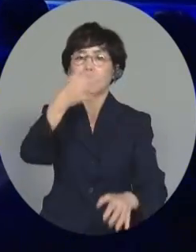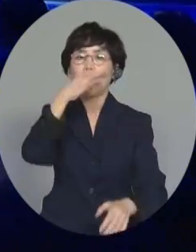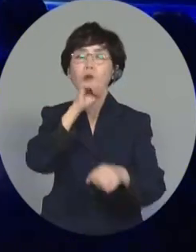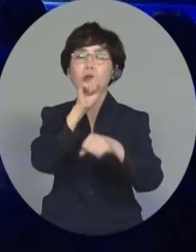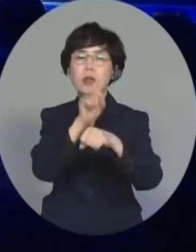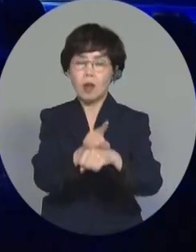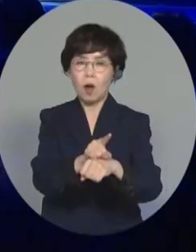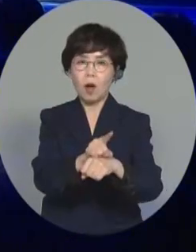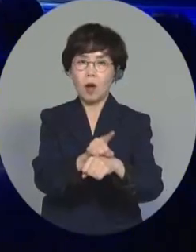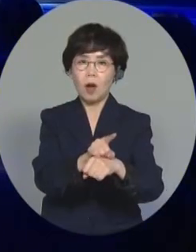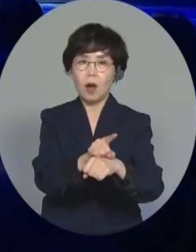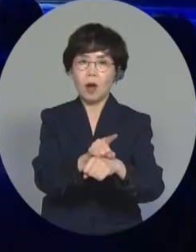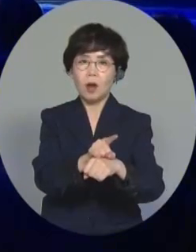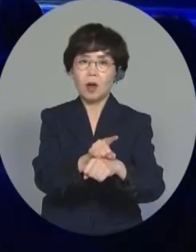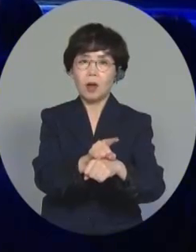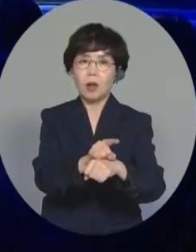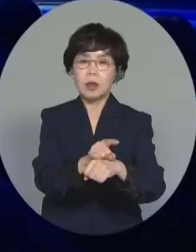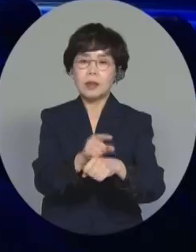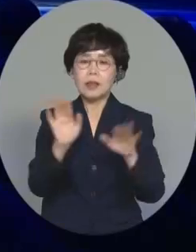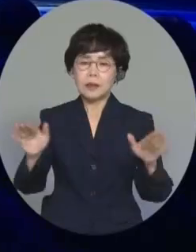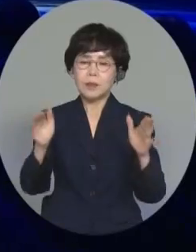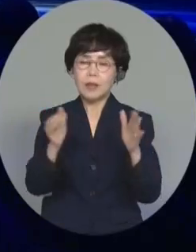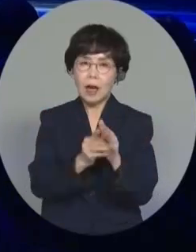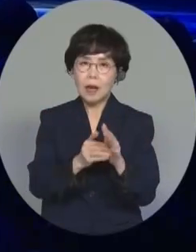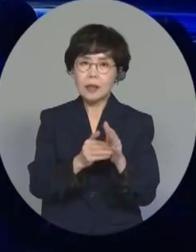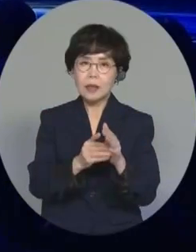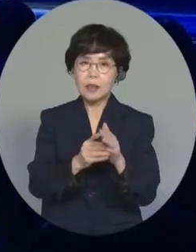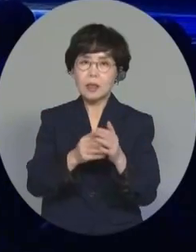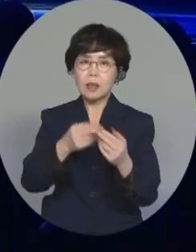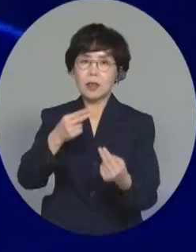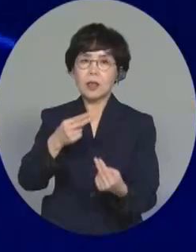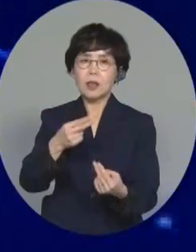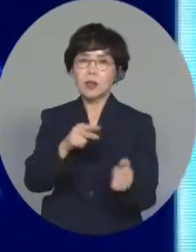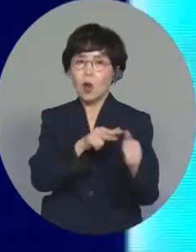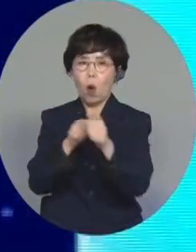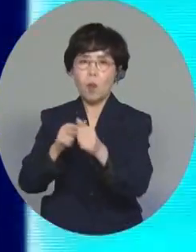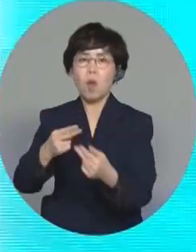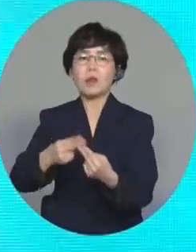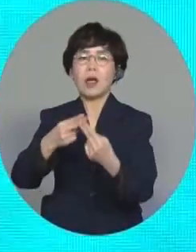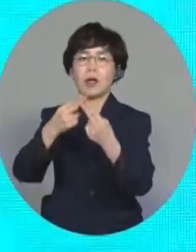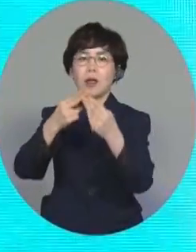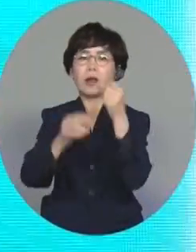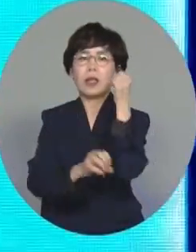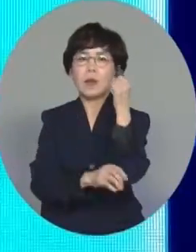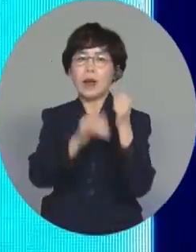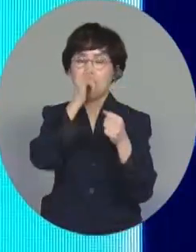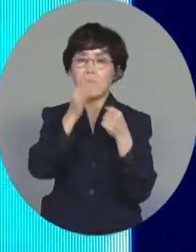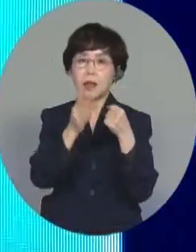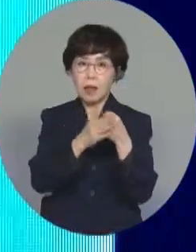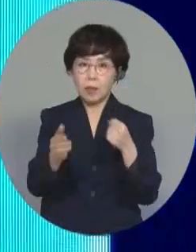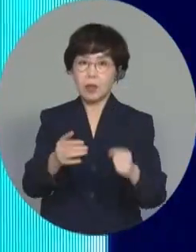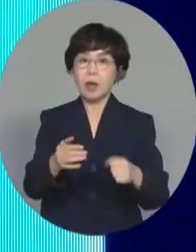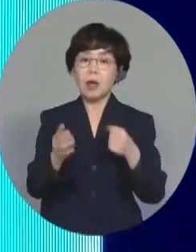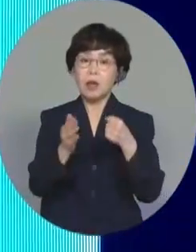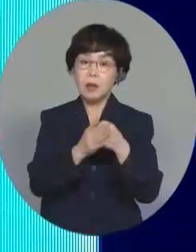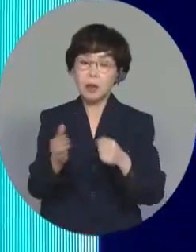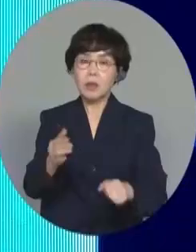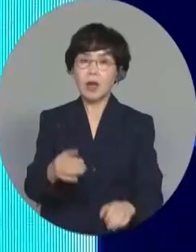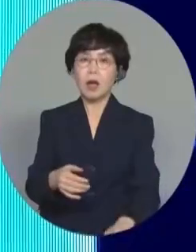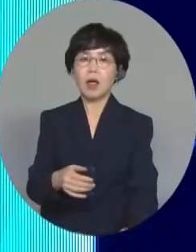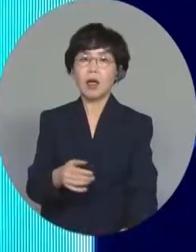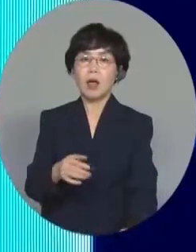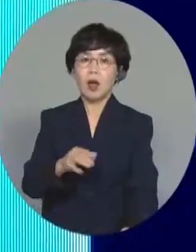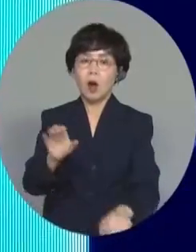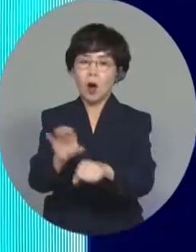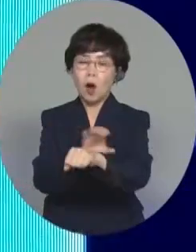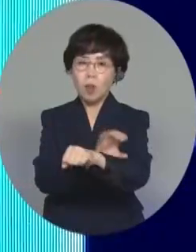그런 돌파구를 기반으로 구축이 되었기 때문입니다. 가속 컴퓨팅, GPU, 이러한 것을 통해서